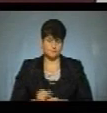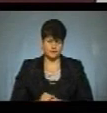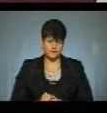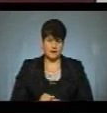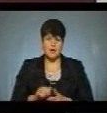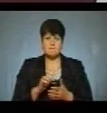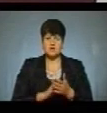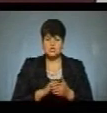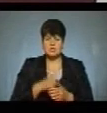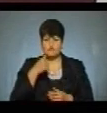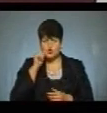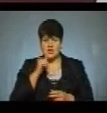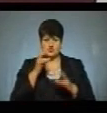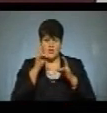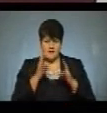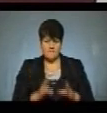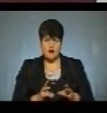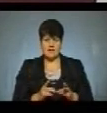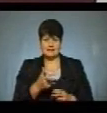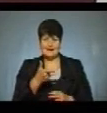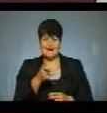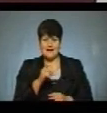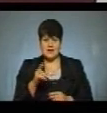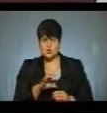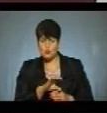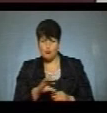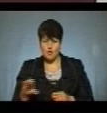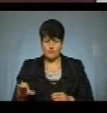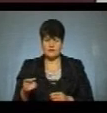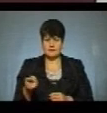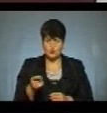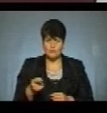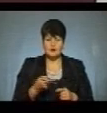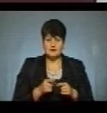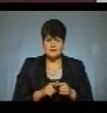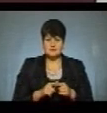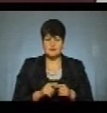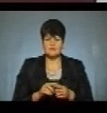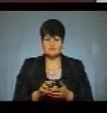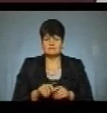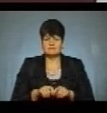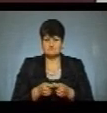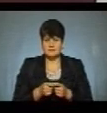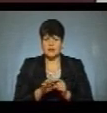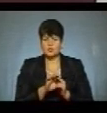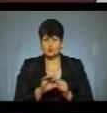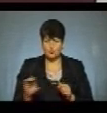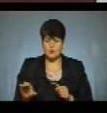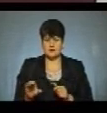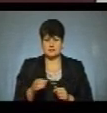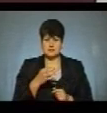Причина вчорашньої аварії на газопроводі в Тернополі – корозія труби. Про це сьогодні розповів заступник голови правління «Тернопільміськгазу» Сергій